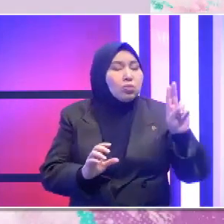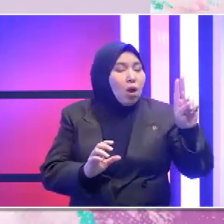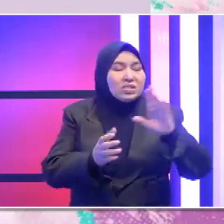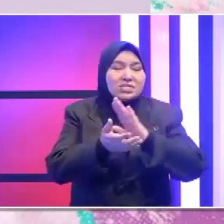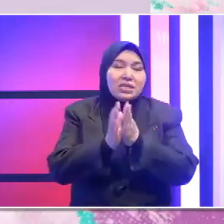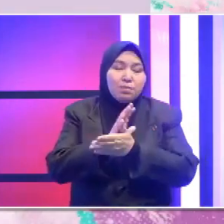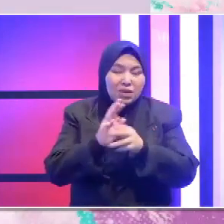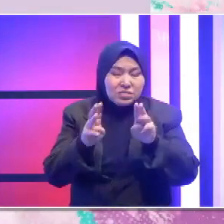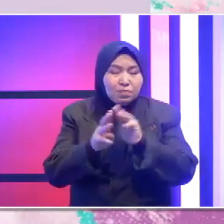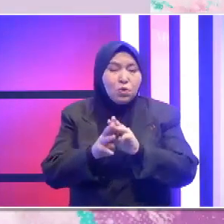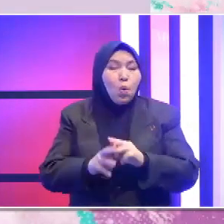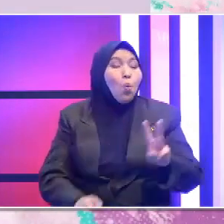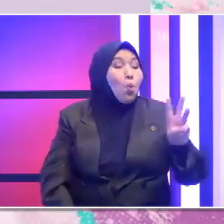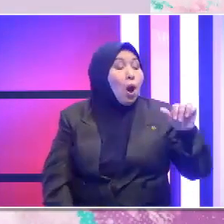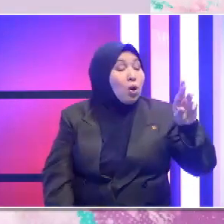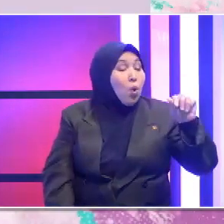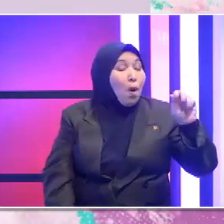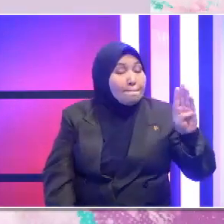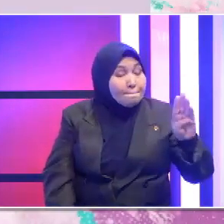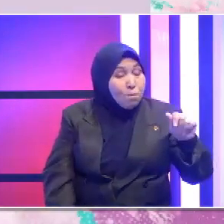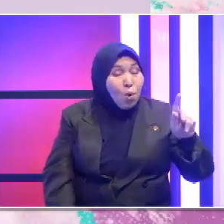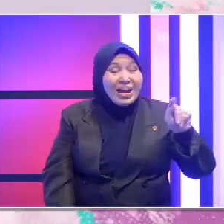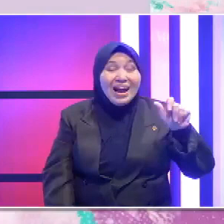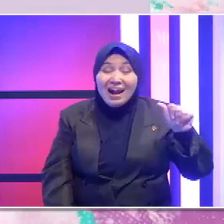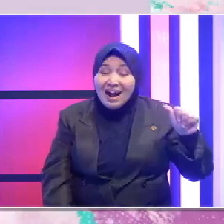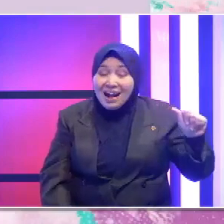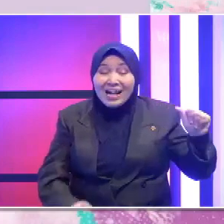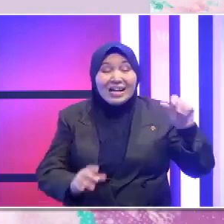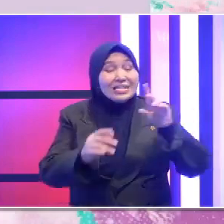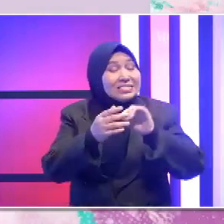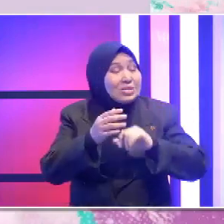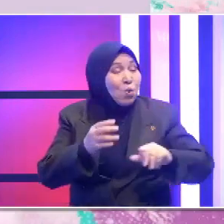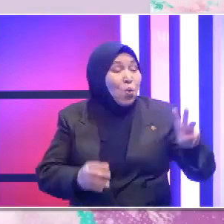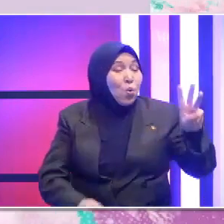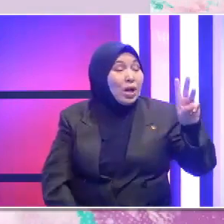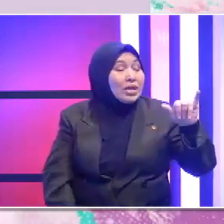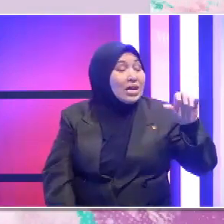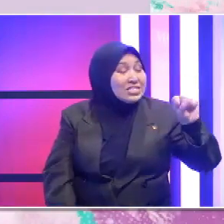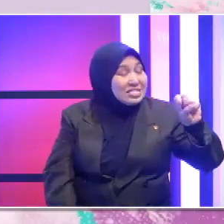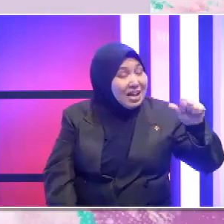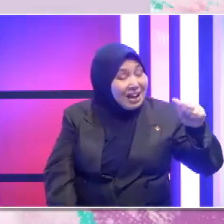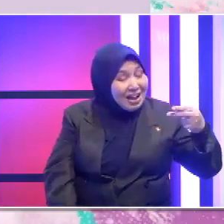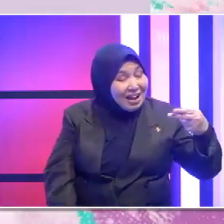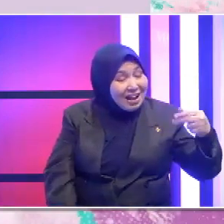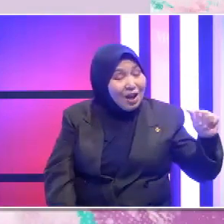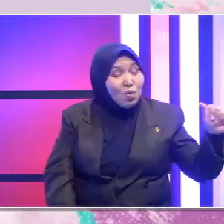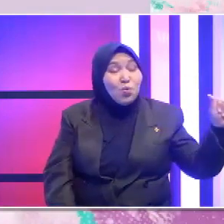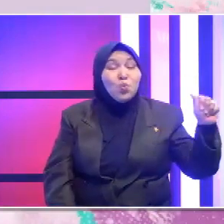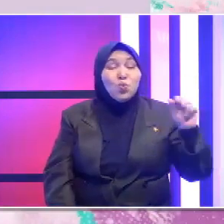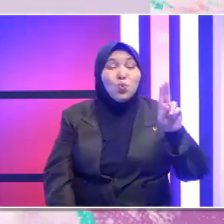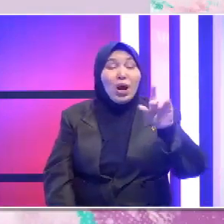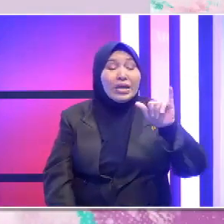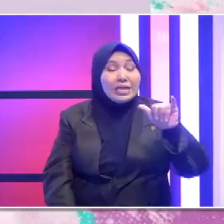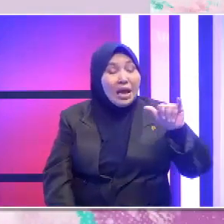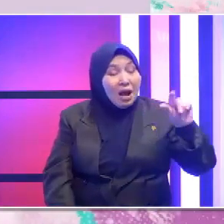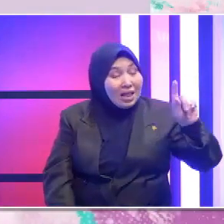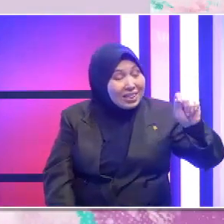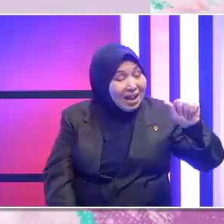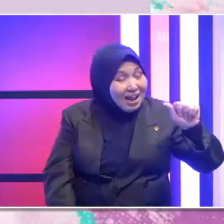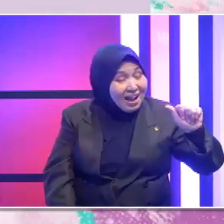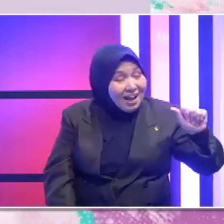jadi macam pola Wow rombong kayak lukun eyesha tua yang